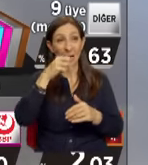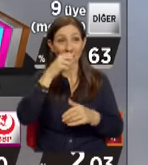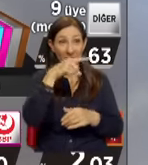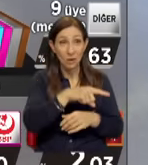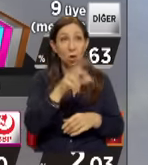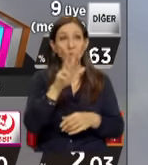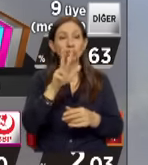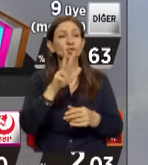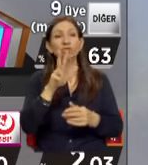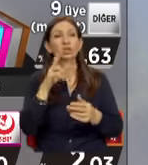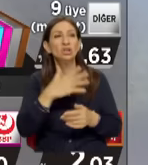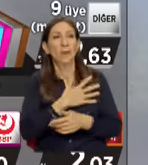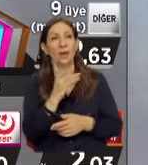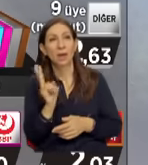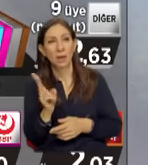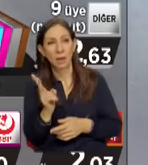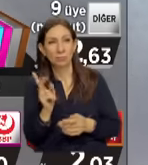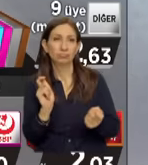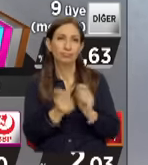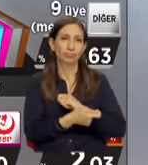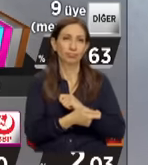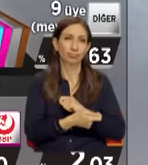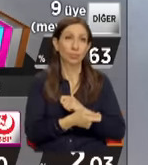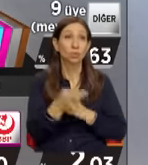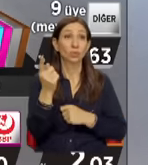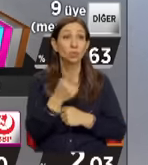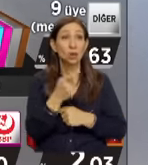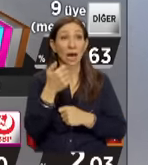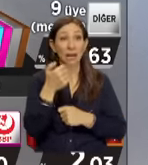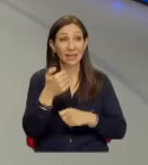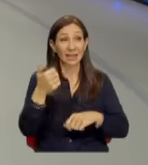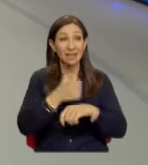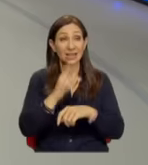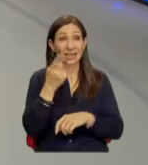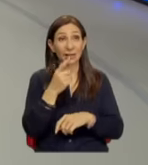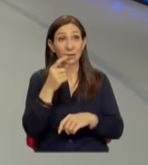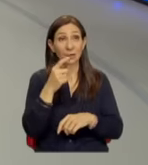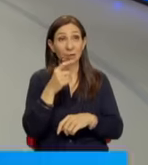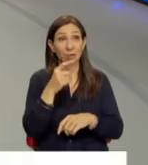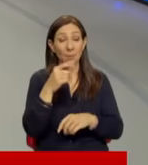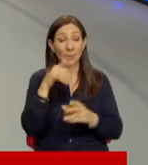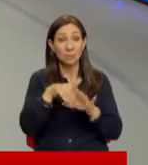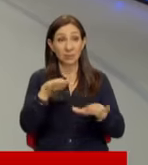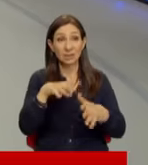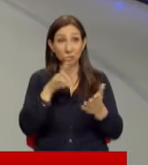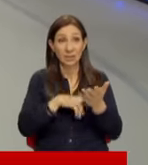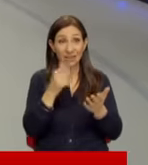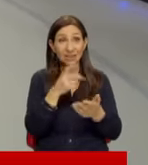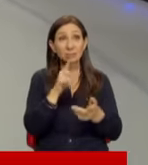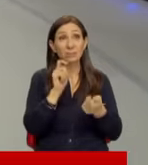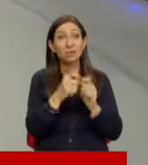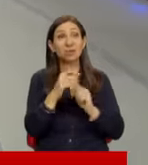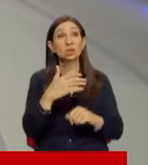Parti'deydi, 30 üye ise Cumhuriyet Halk Partisi'nde. Şimdi 106 idi iktidar oyu şeyi, meclis üye sayısı.